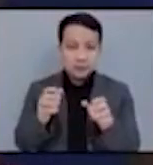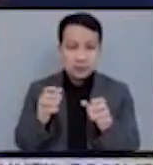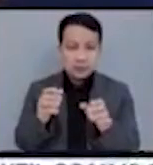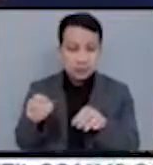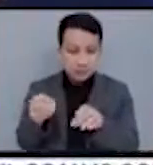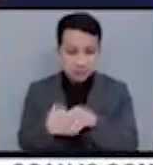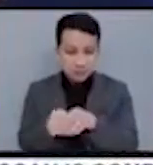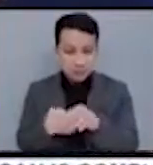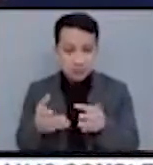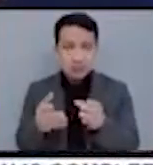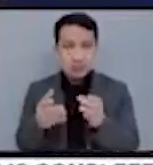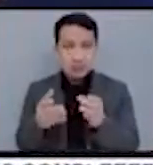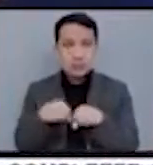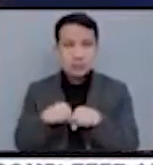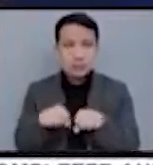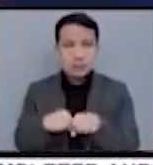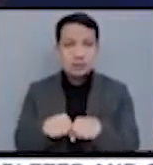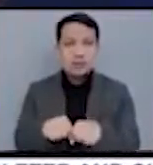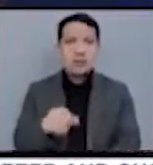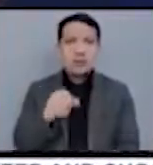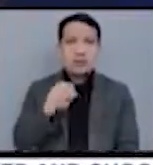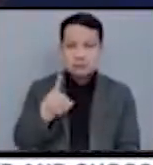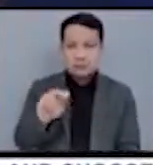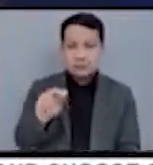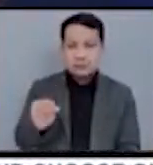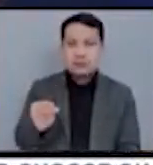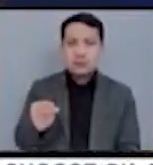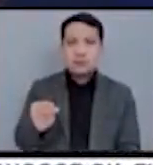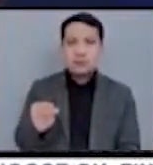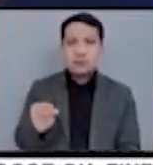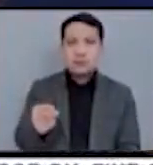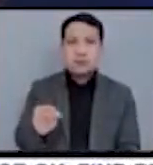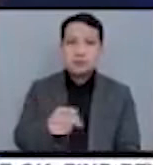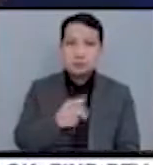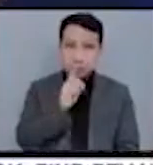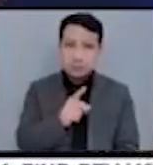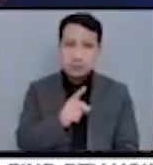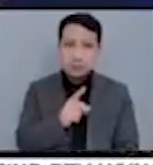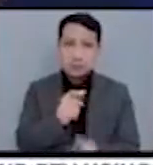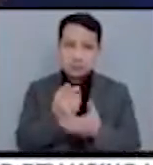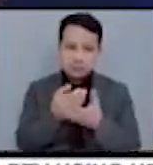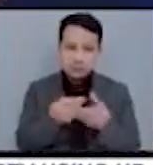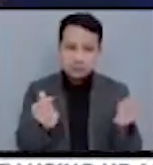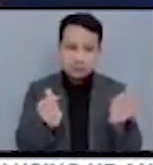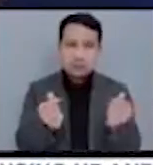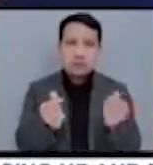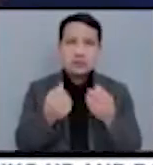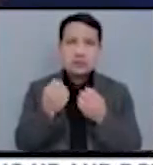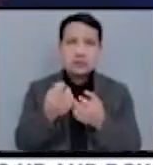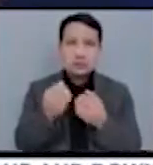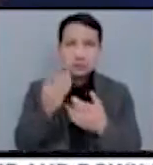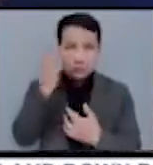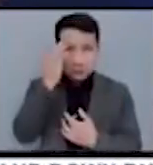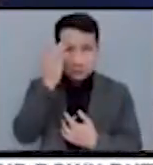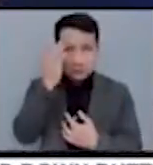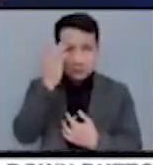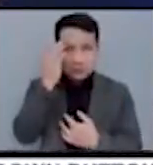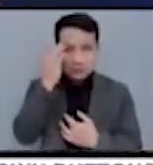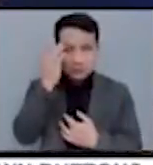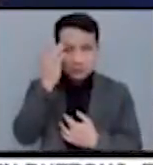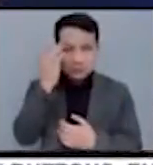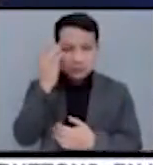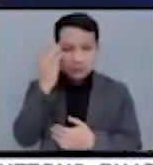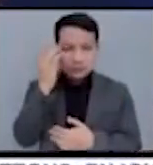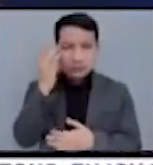Tiniyak ng Department of Health na tinutugunan na nila ang tila pagdami ng mga nagkakasakit sa mga evacuation center. Ayon